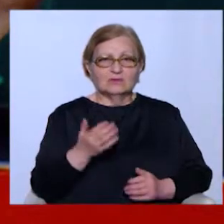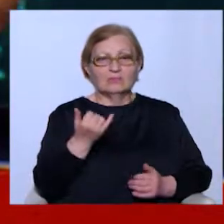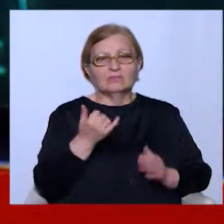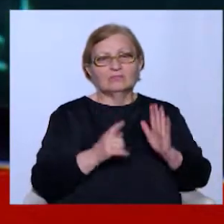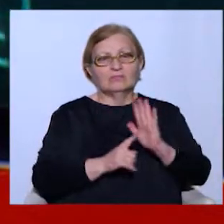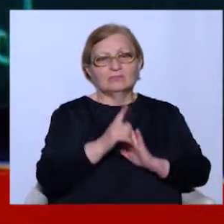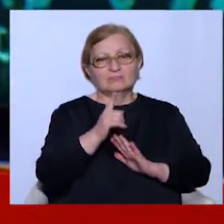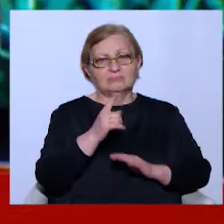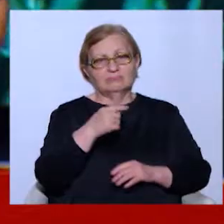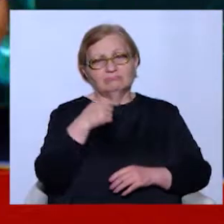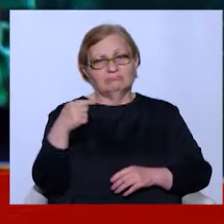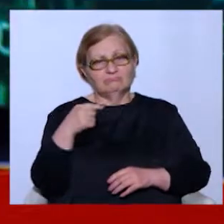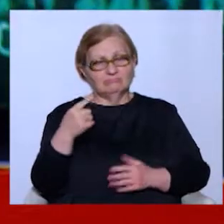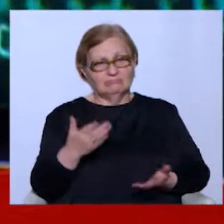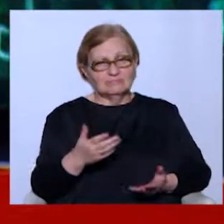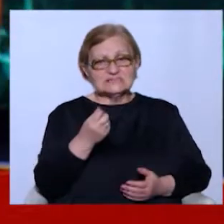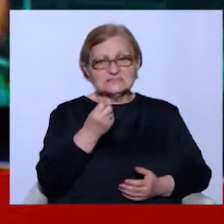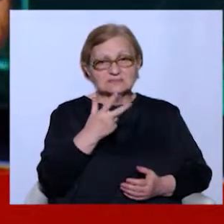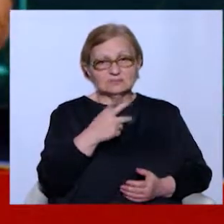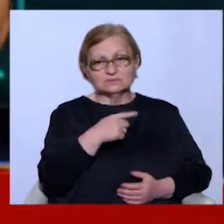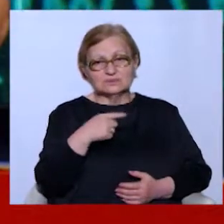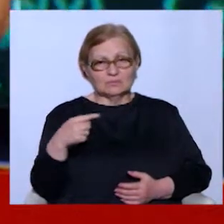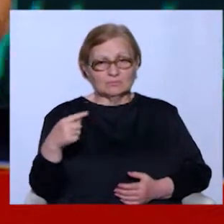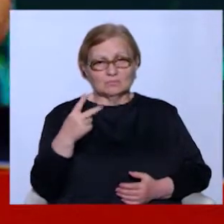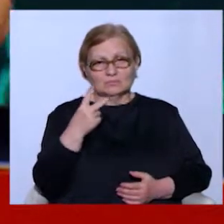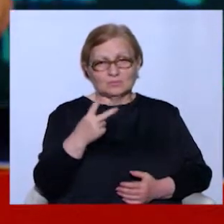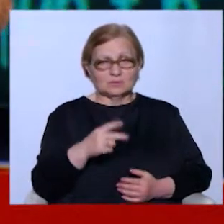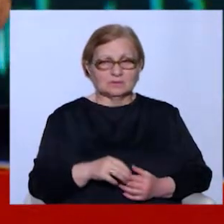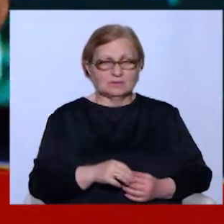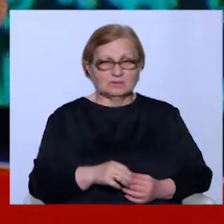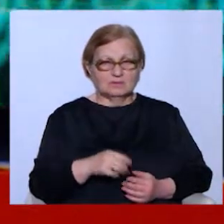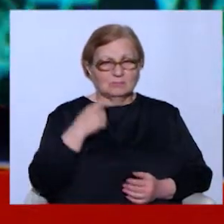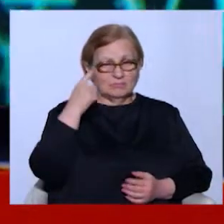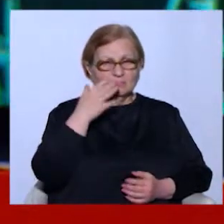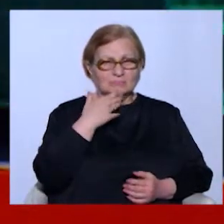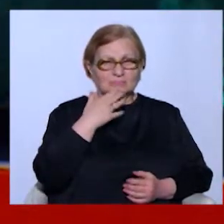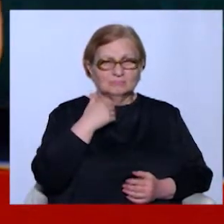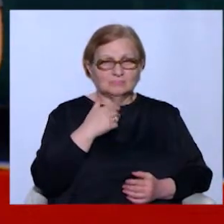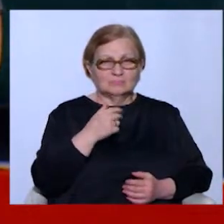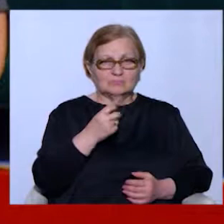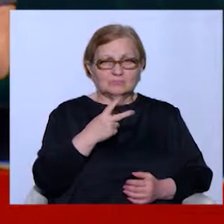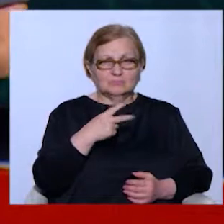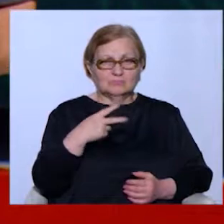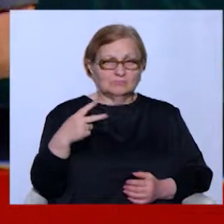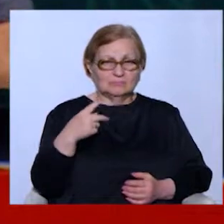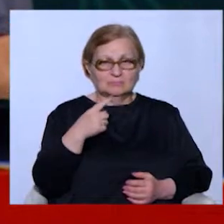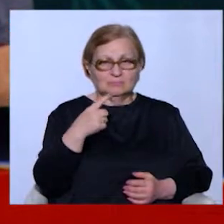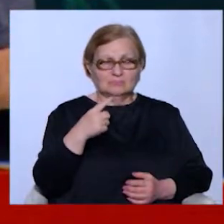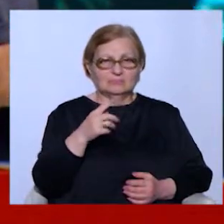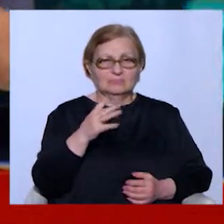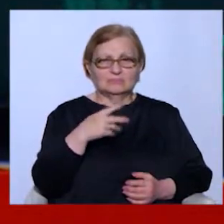მოდის. 13-ს უნდა გამოვაკლოთ 2. მე მგონი ადვილია. 13-ს გამოვაკლოთ 2